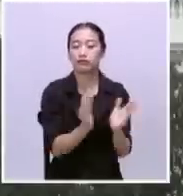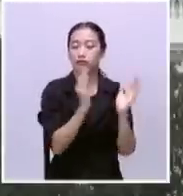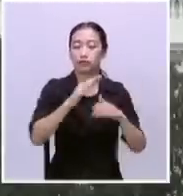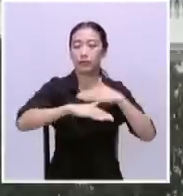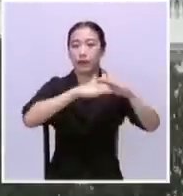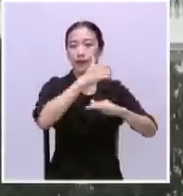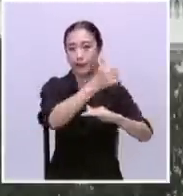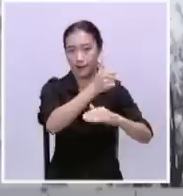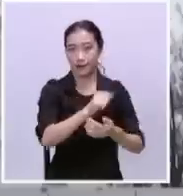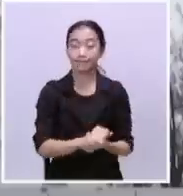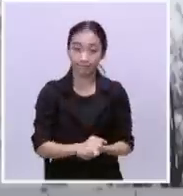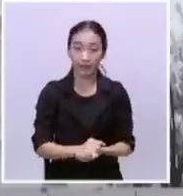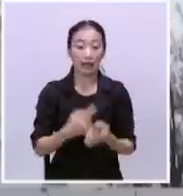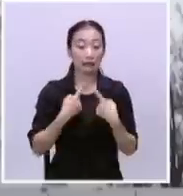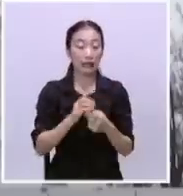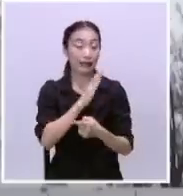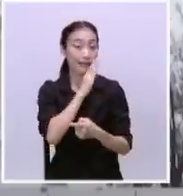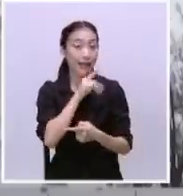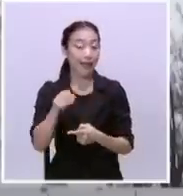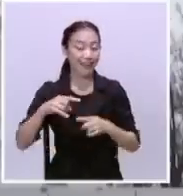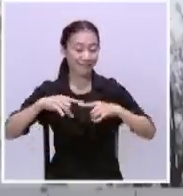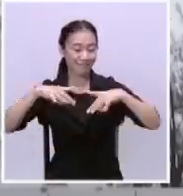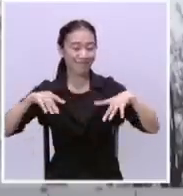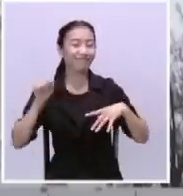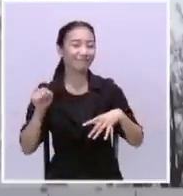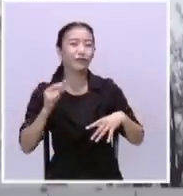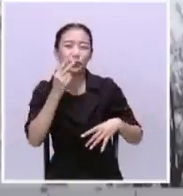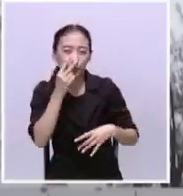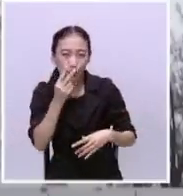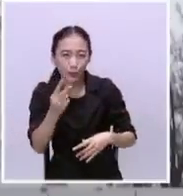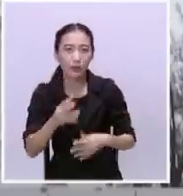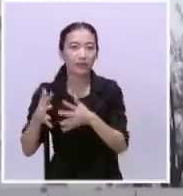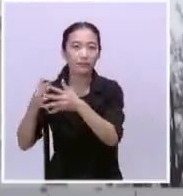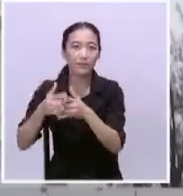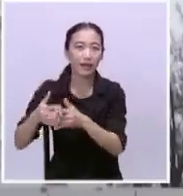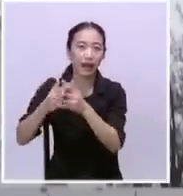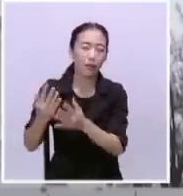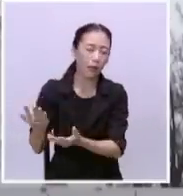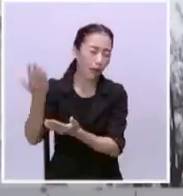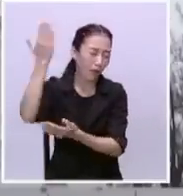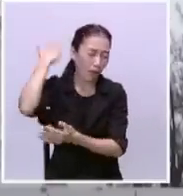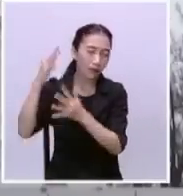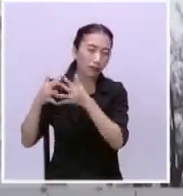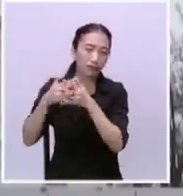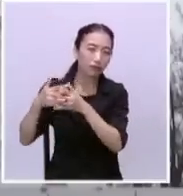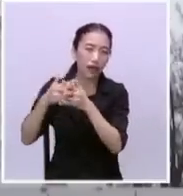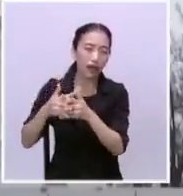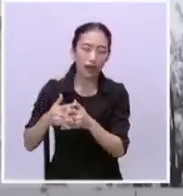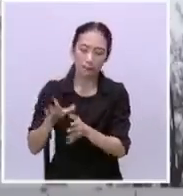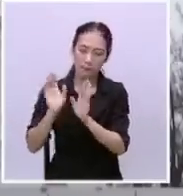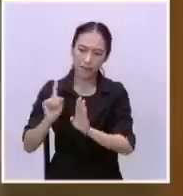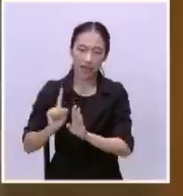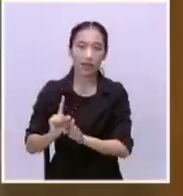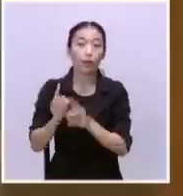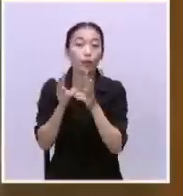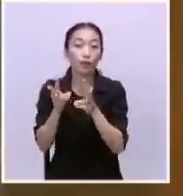ก็ตีกลับมาค่ะว่าอยากจะให้ย้อนไปดูประวัติศาสตร์การพัฒนาของอเมริกาแล้วก็ชาติตะวันตกเองซึ่งมีการบังคับใช้